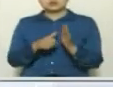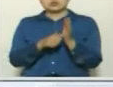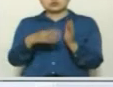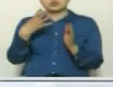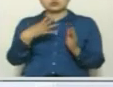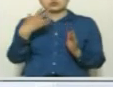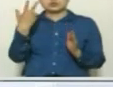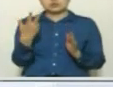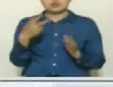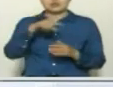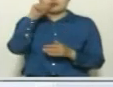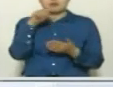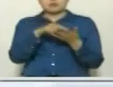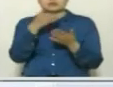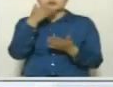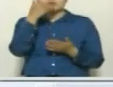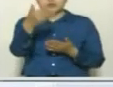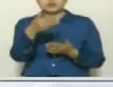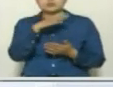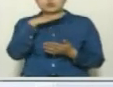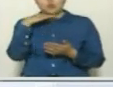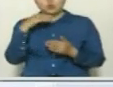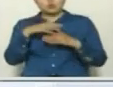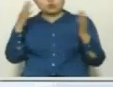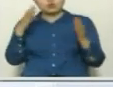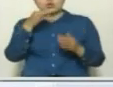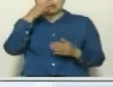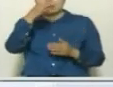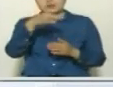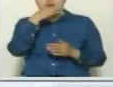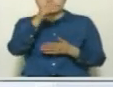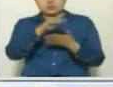На 5610 из них уже даны ответы. На этой